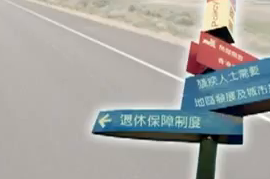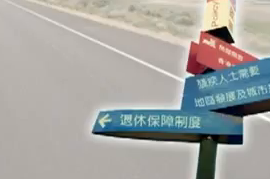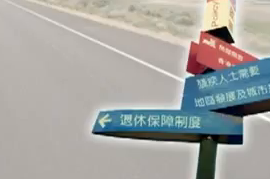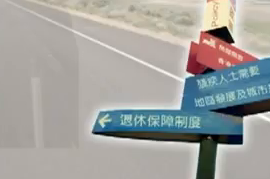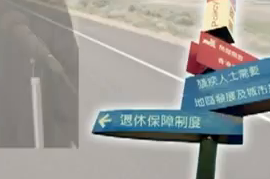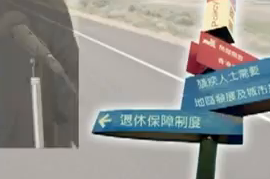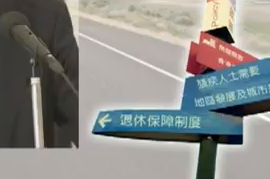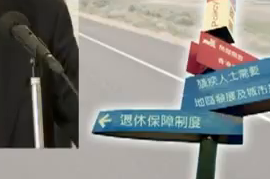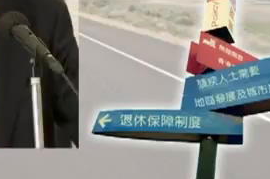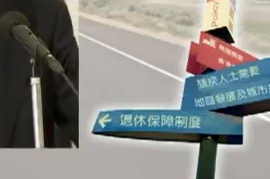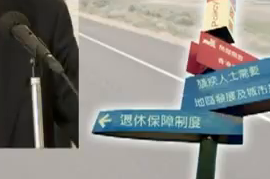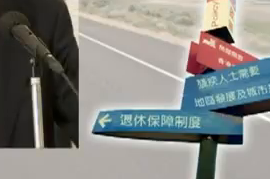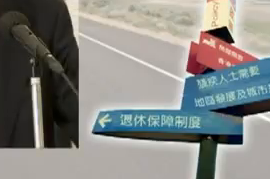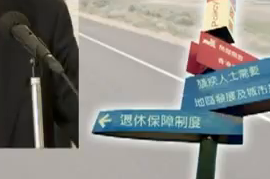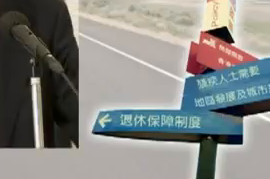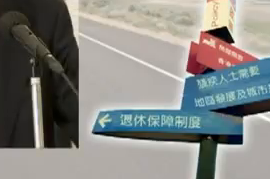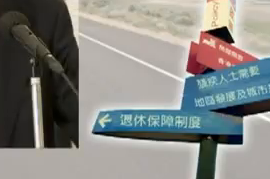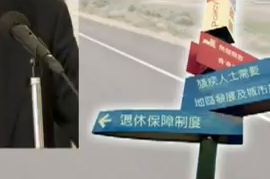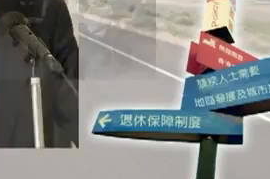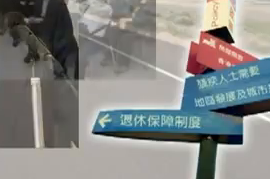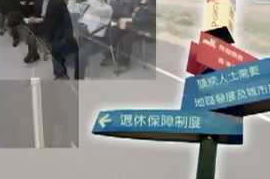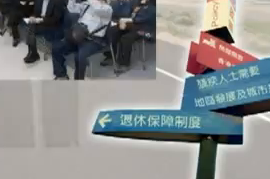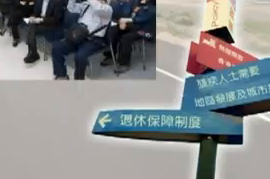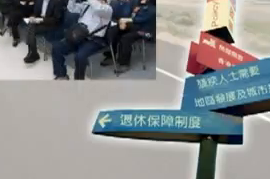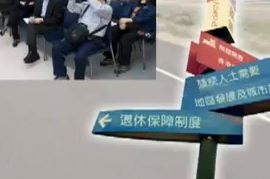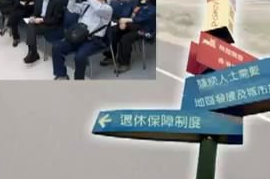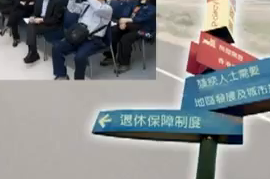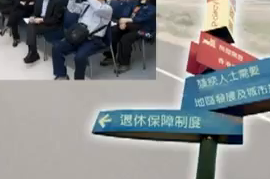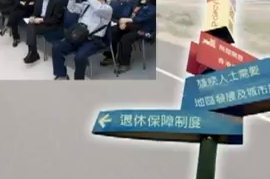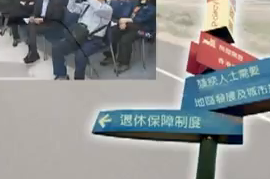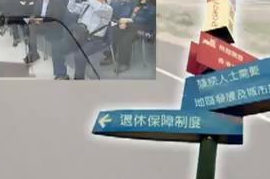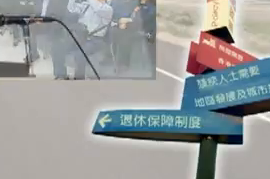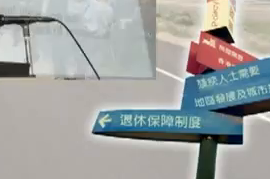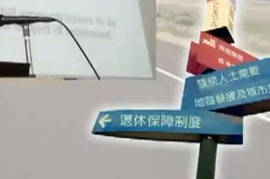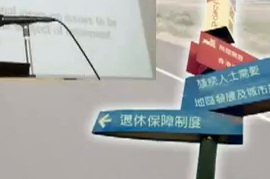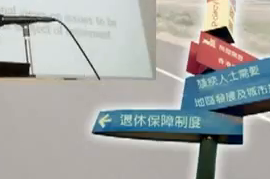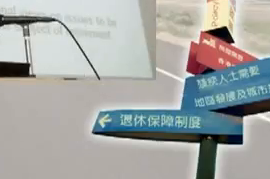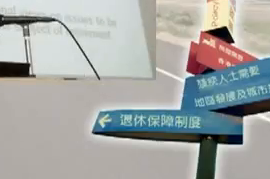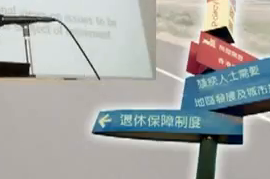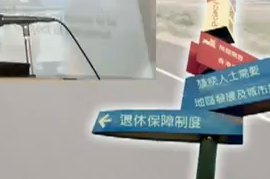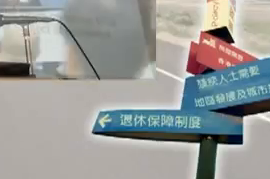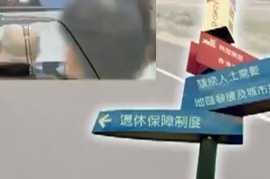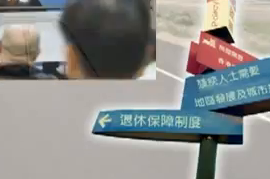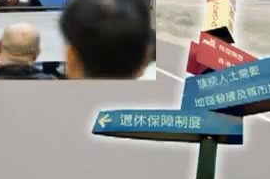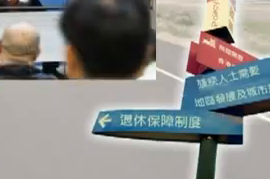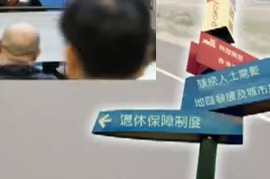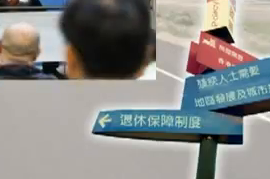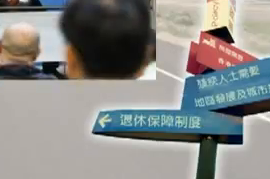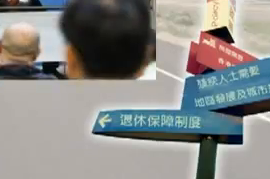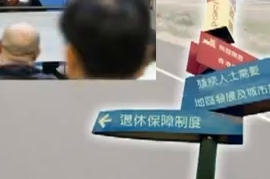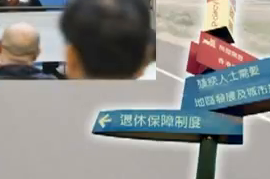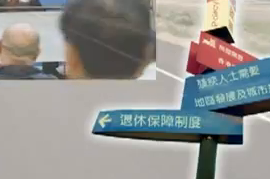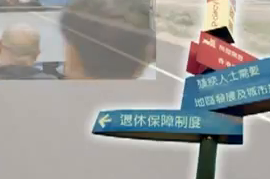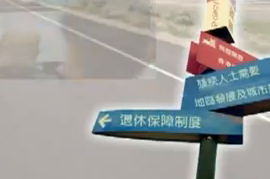题制作了一共8集的专辑，并请来来自各界界别的嘉宾就这个问题进行深入讨